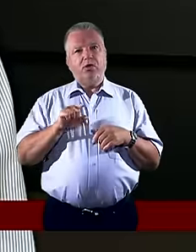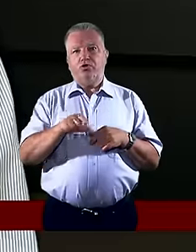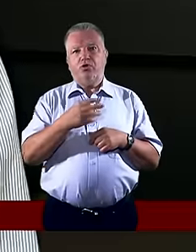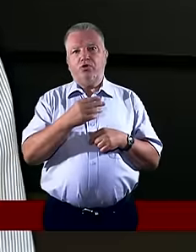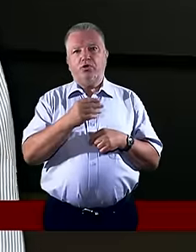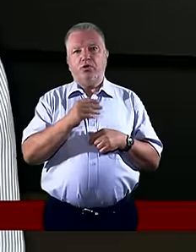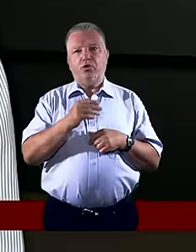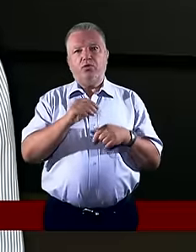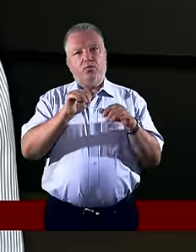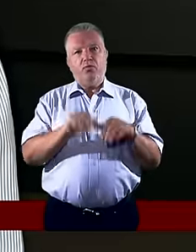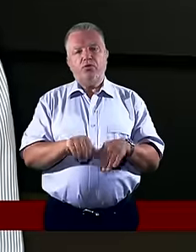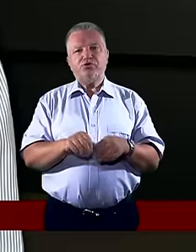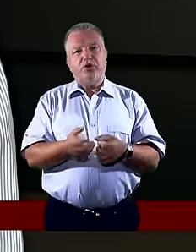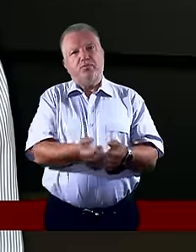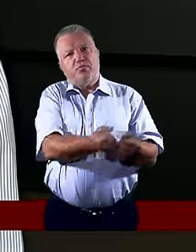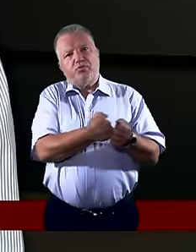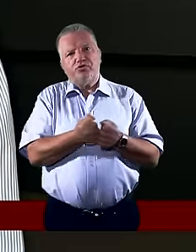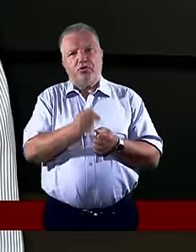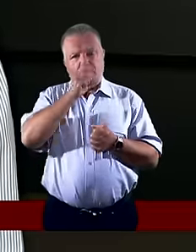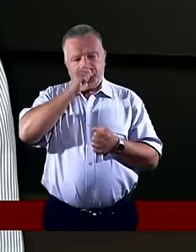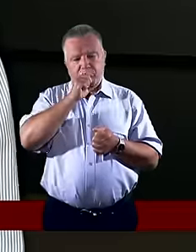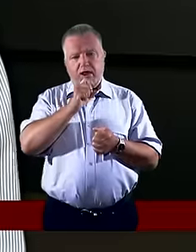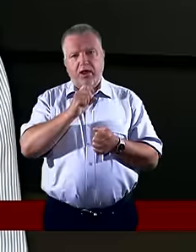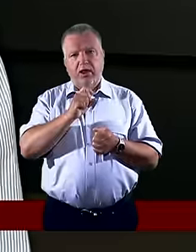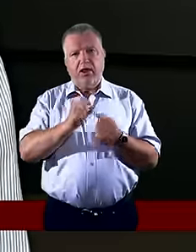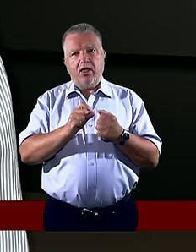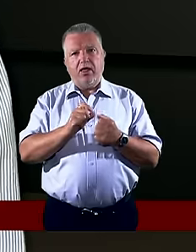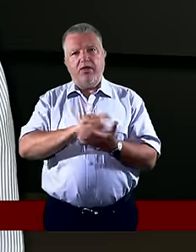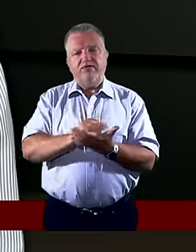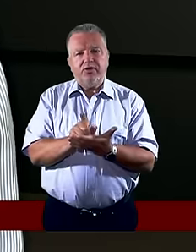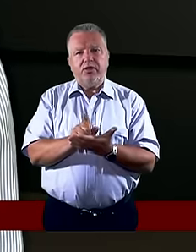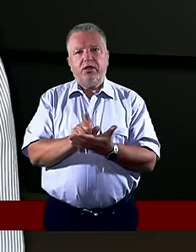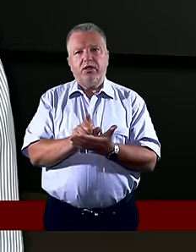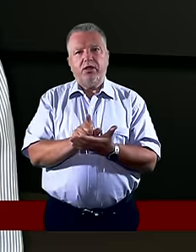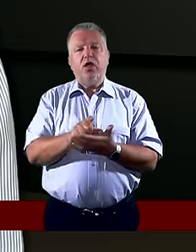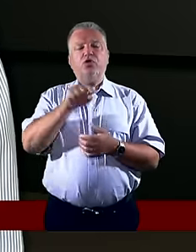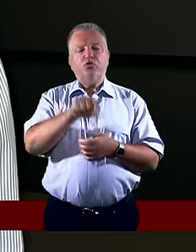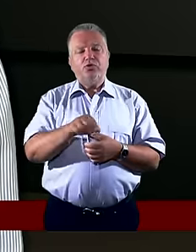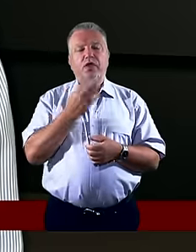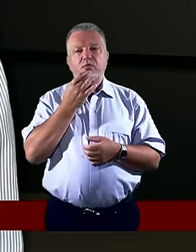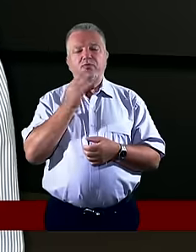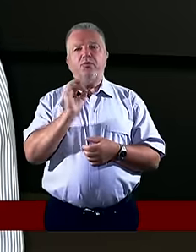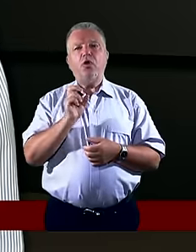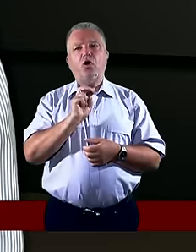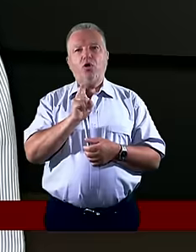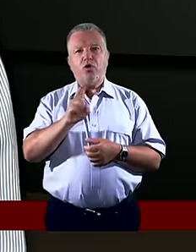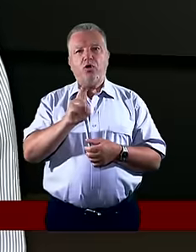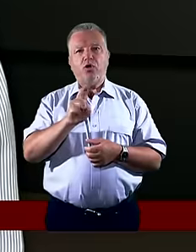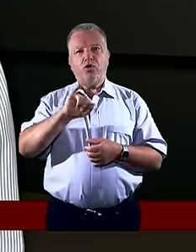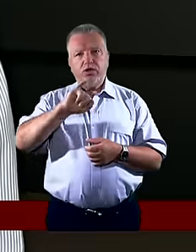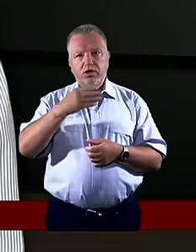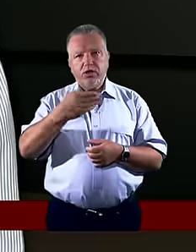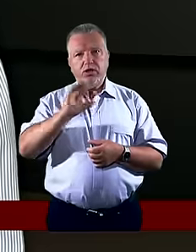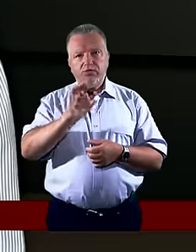bo to może pociągać za sobą jakieś złe konsekwencje. Natomiast w tym przypadku, zobaczcie, mówimy o kimś, kto zna